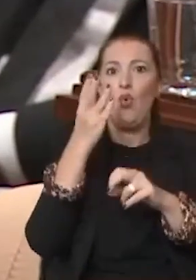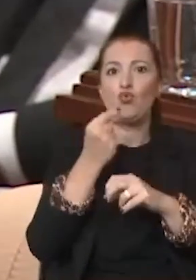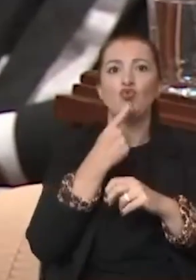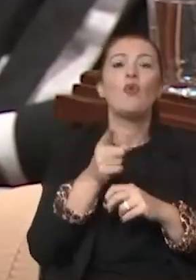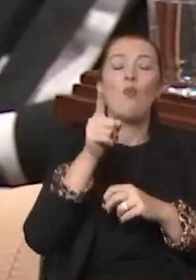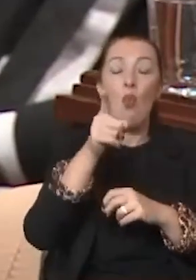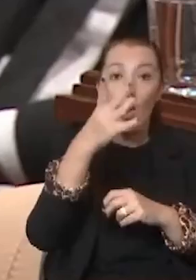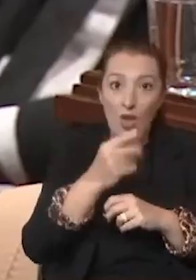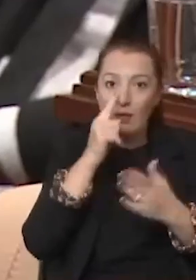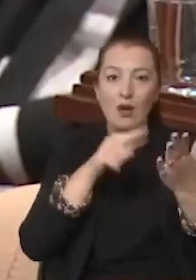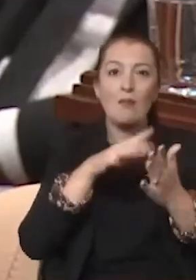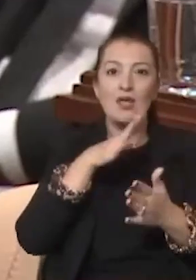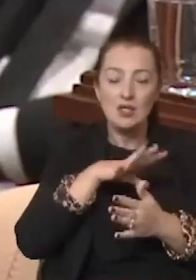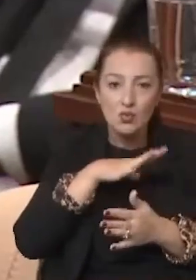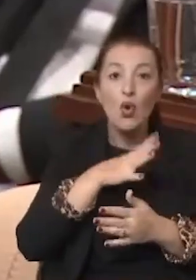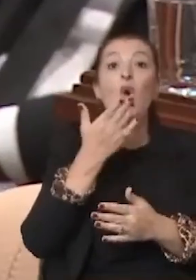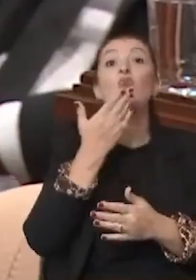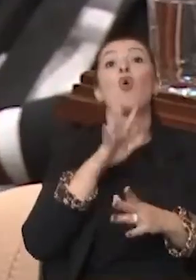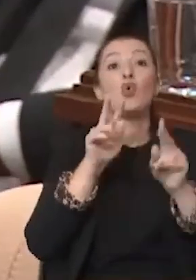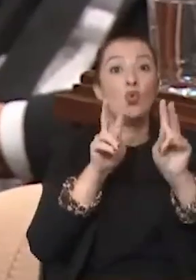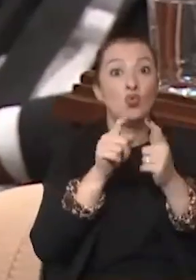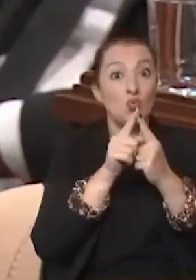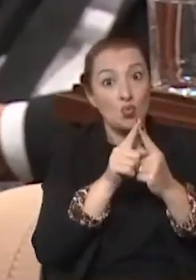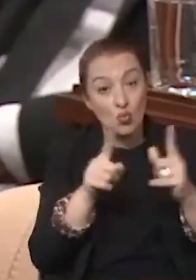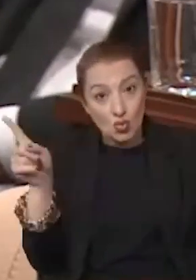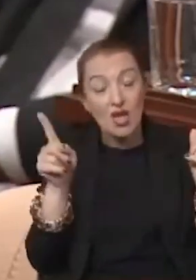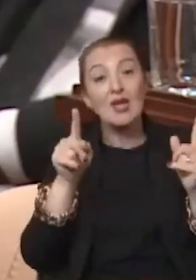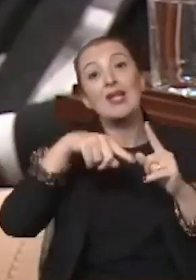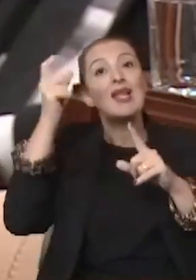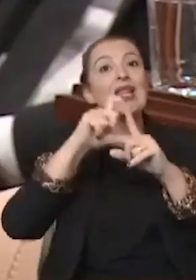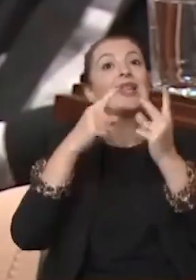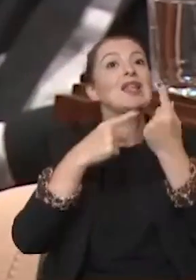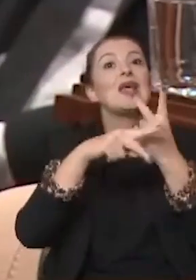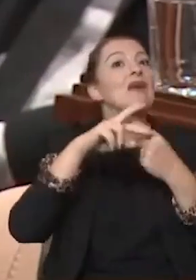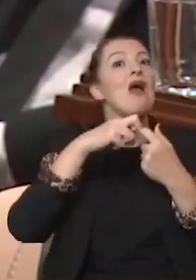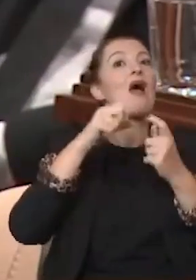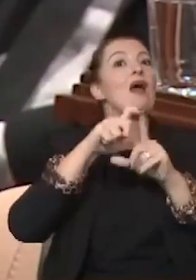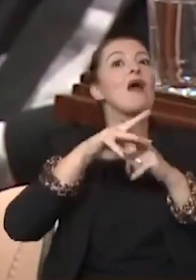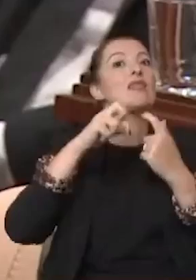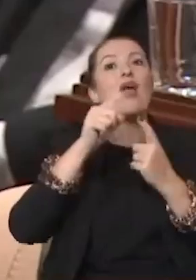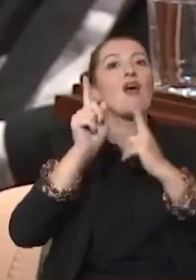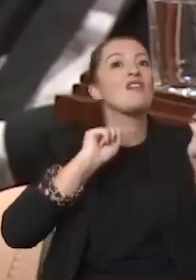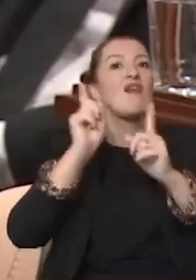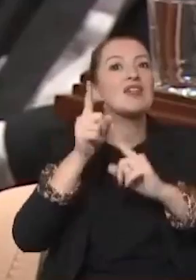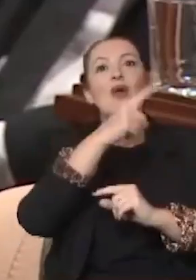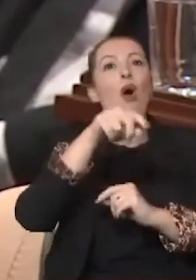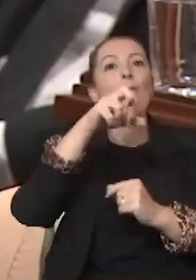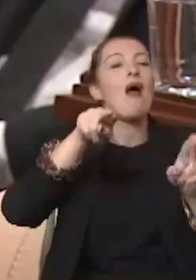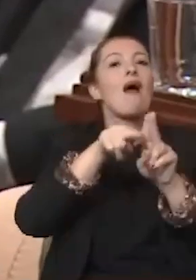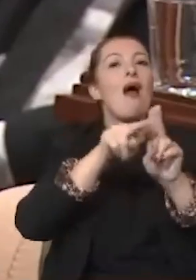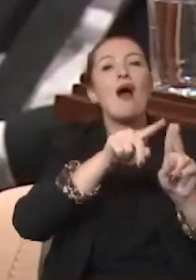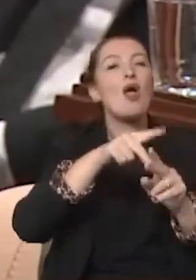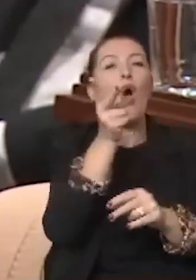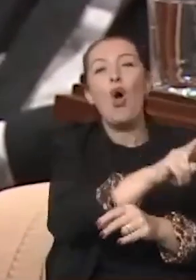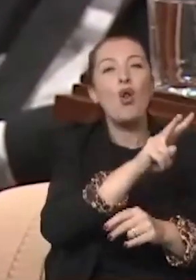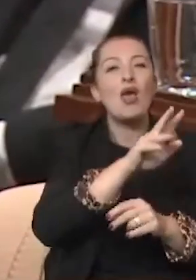istiyoruz. Yoksa meseleyi uzatıp Diyarder davasında PKK'lıları gassal olarak aldığınıza dair bilgileri de